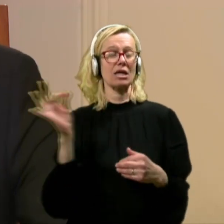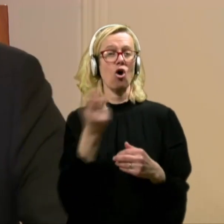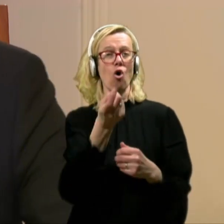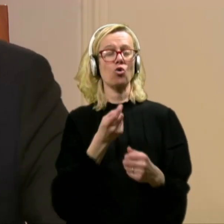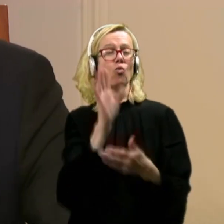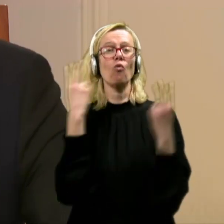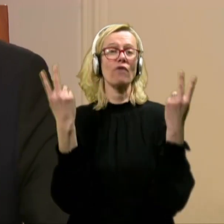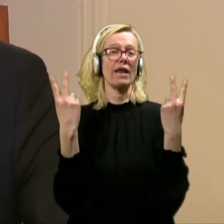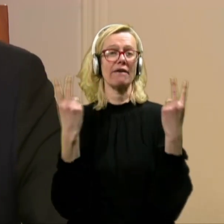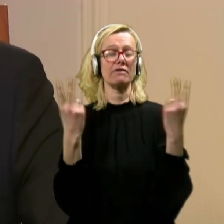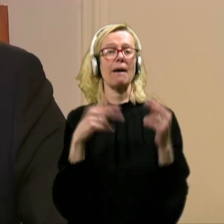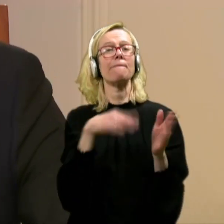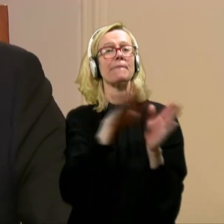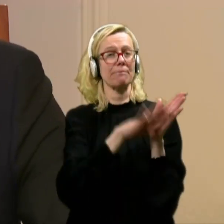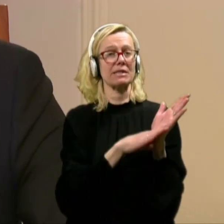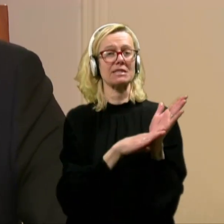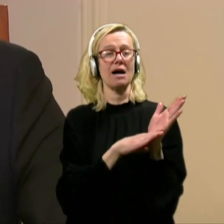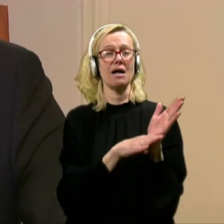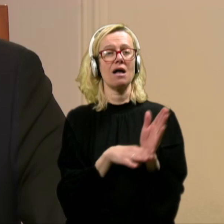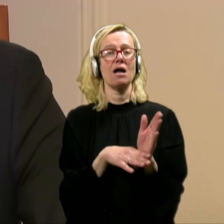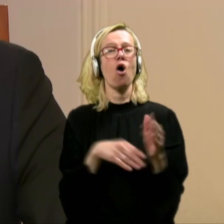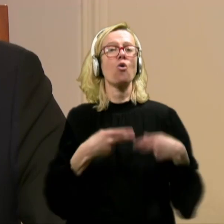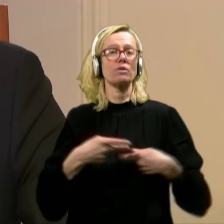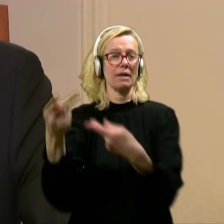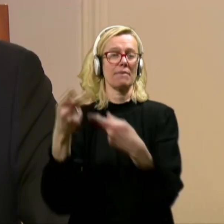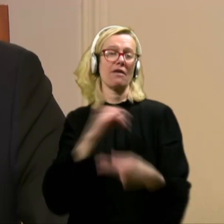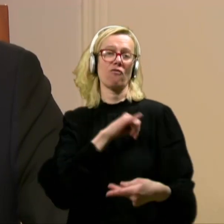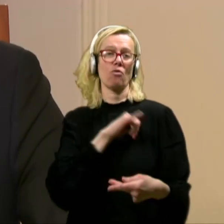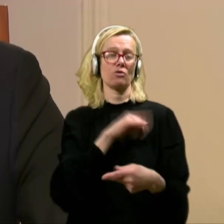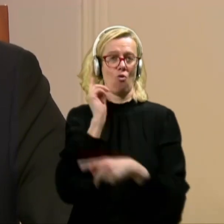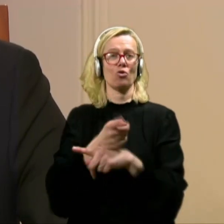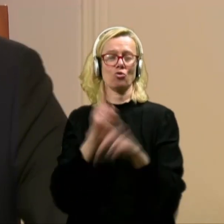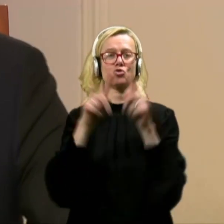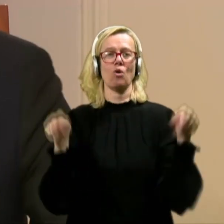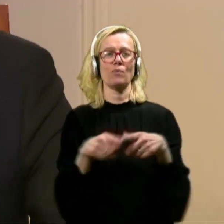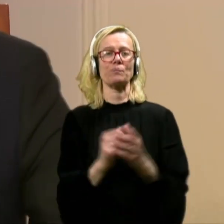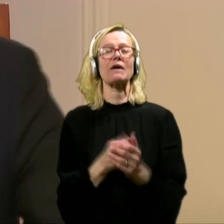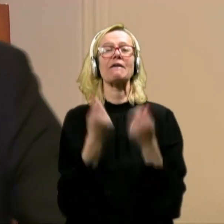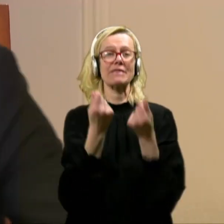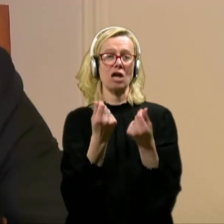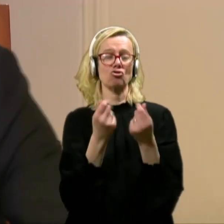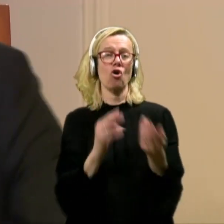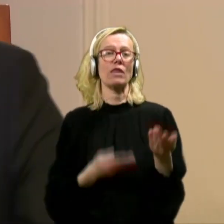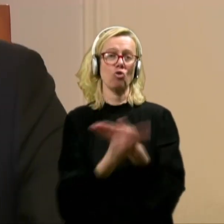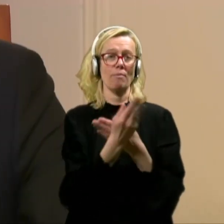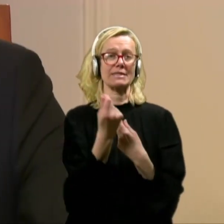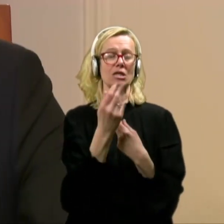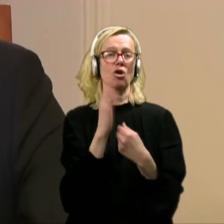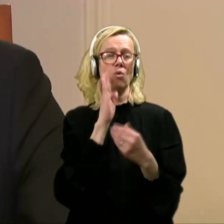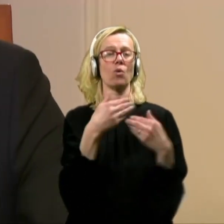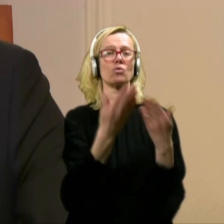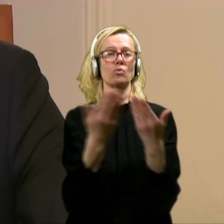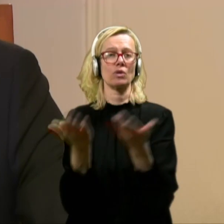od uveljavitve predpisa odpremila informativno odločbo. Finančno nadomestilo se dodeli